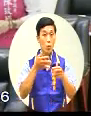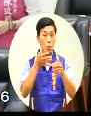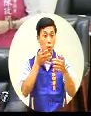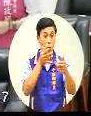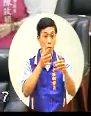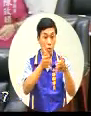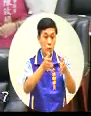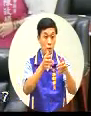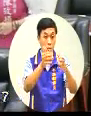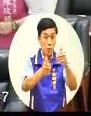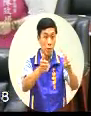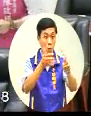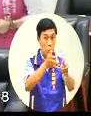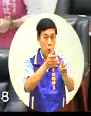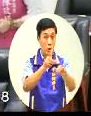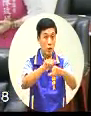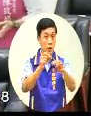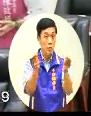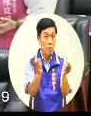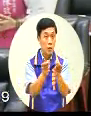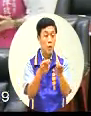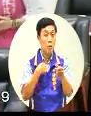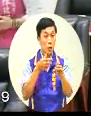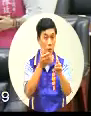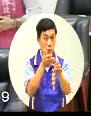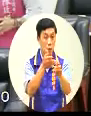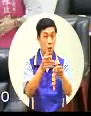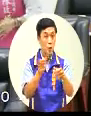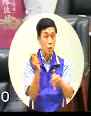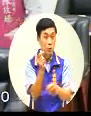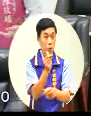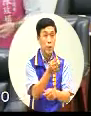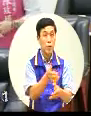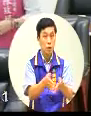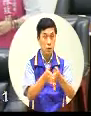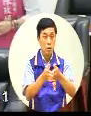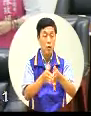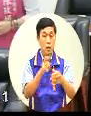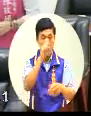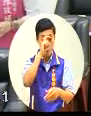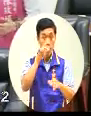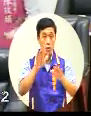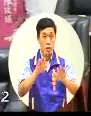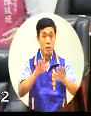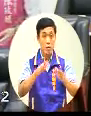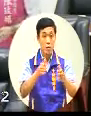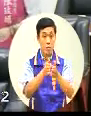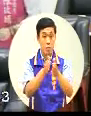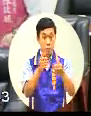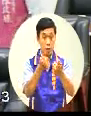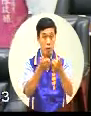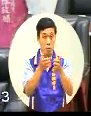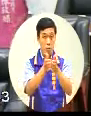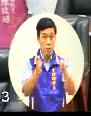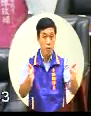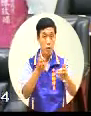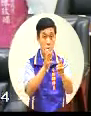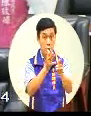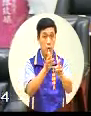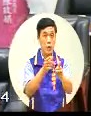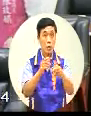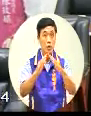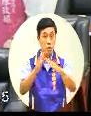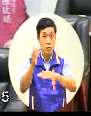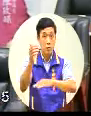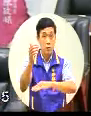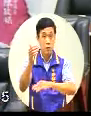我们要很快的时间把它质询完，也希望我们这次的质询能够得到我们市府这边很明确的给我